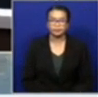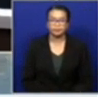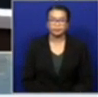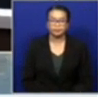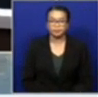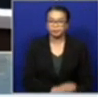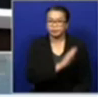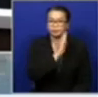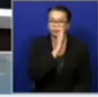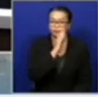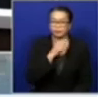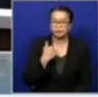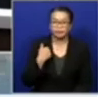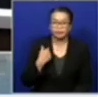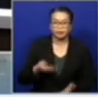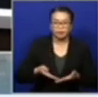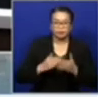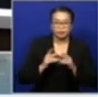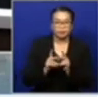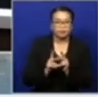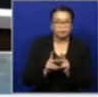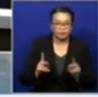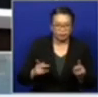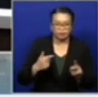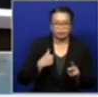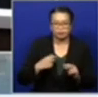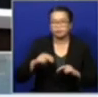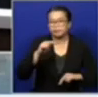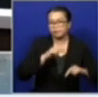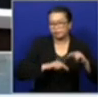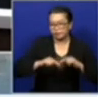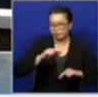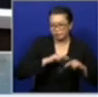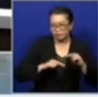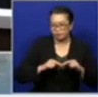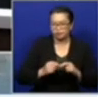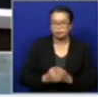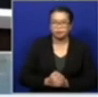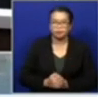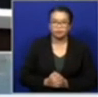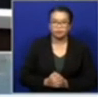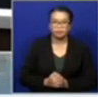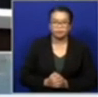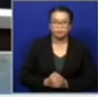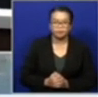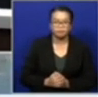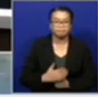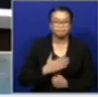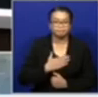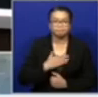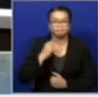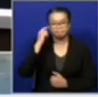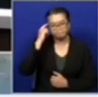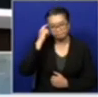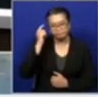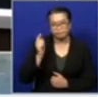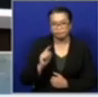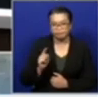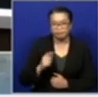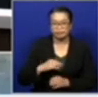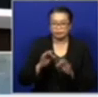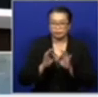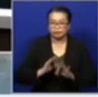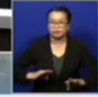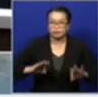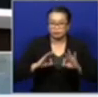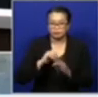ชัดเจนท่านประธานที่เคารพค่ะจริงๆแล้วยังมีประเด็นที่เป็นผลกระทบอีกมากที่ดิฉันยังไม่ได้กล่าวถึงค่